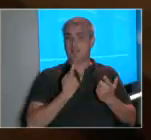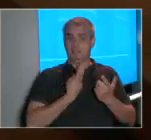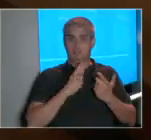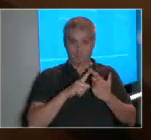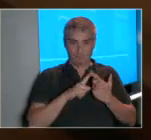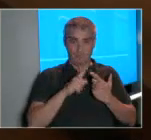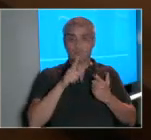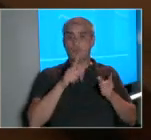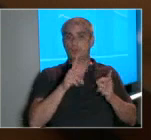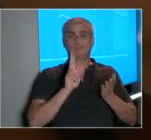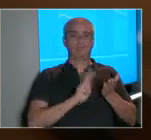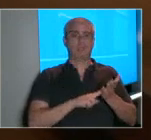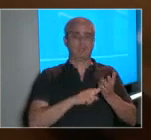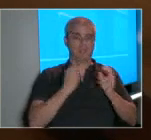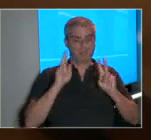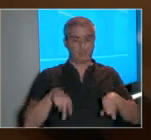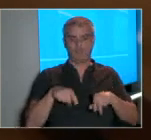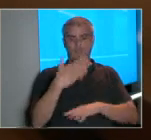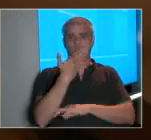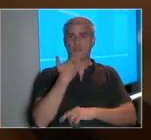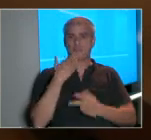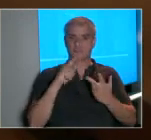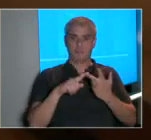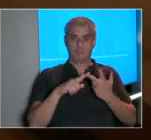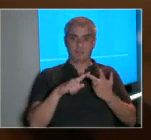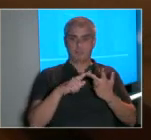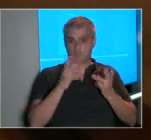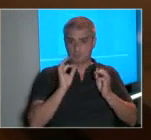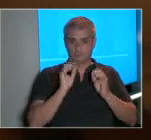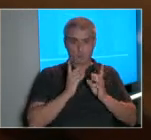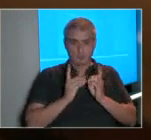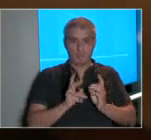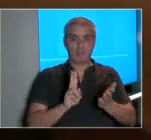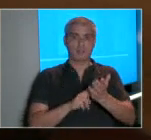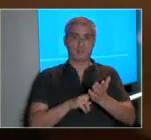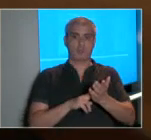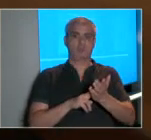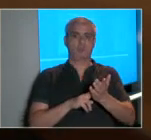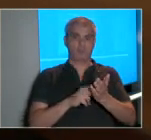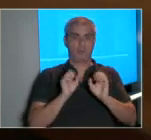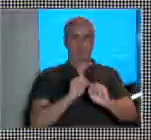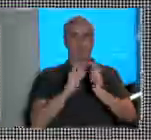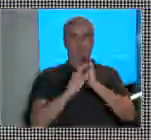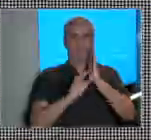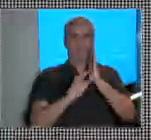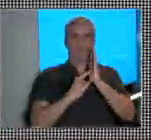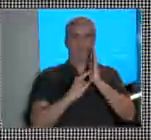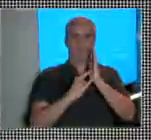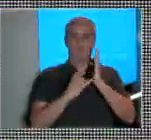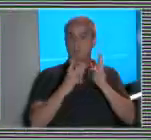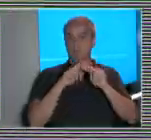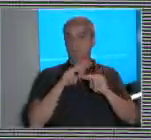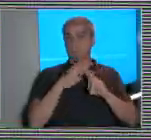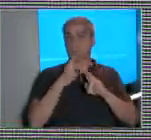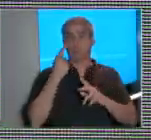עצמית, ואותה הוא זכאי לממש במדינת ישראל. אתם ממש בדרך הנכונה לתמוך בחוק הלאום. נשארה